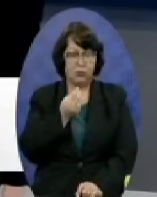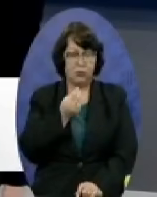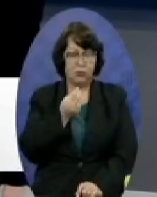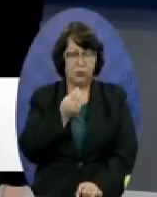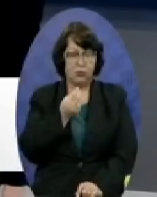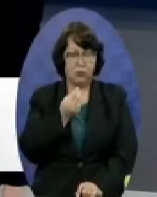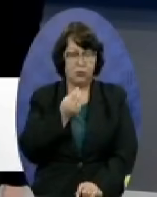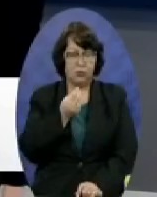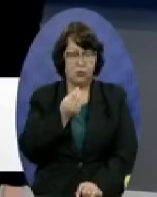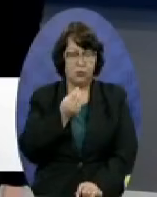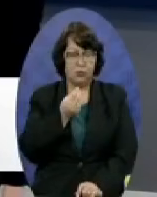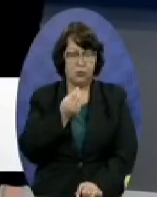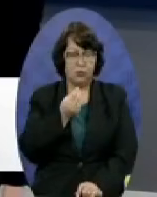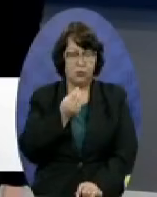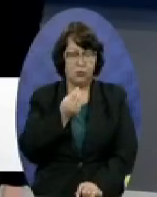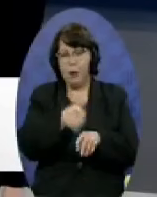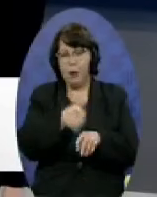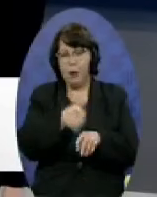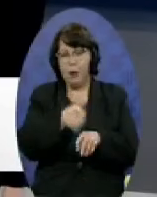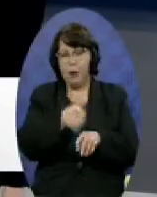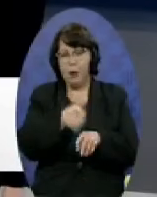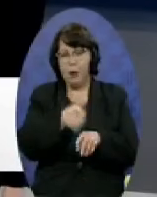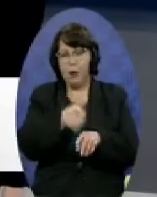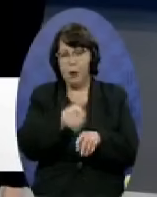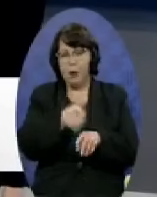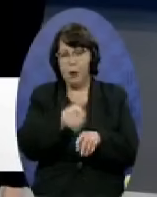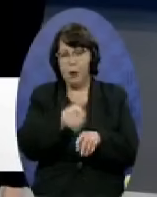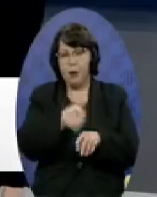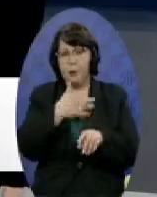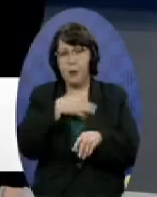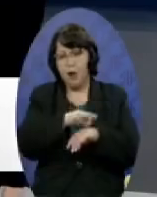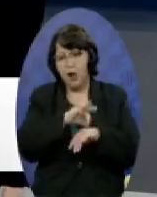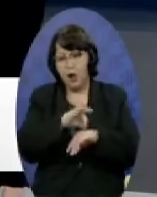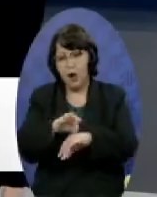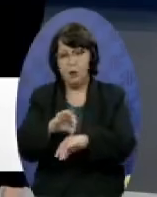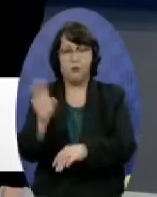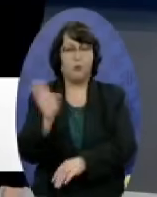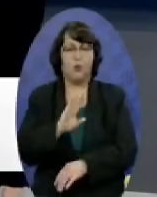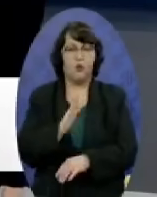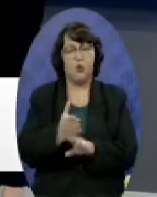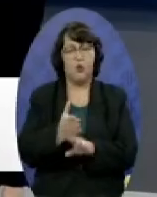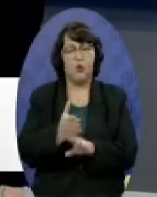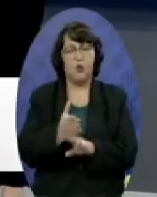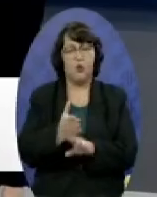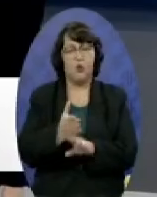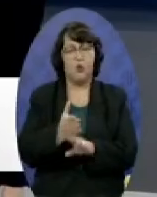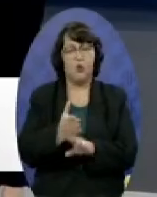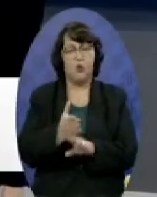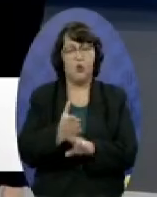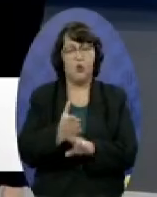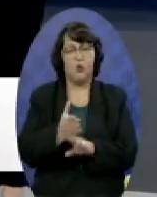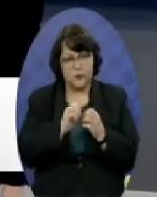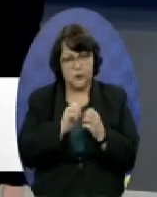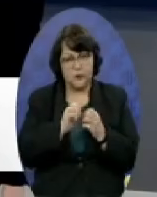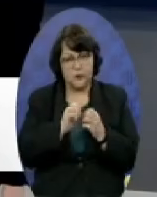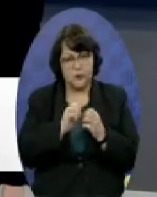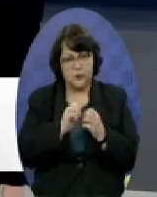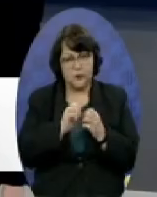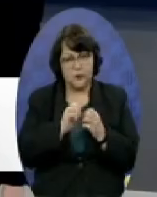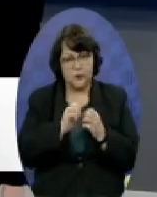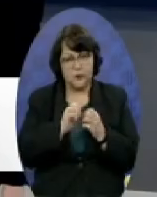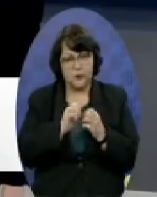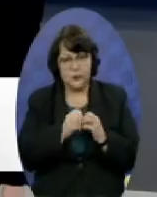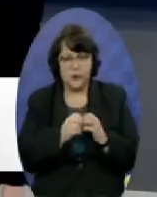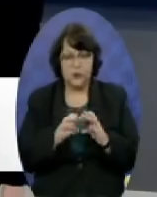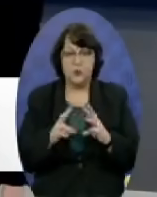энэ халдварыг эхлээд тархахгүй байх нь зүйтэй гэдэг үднээс бас энэ амар сунгах за үйл ажиллагаанаас зогсоох, түр хугацаанд зогсоох юм аймдыг авч байгаа